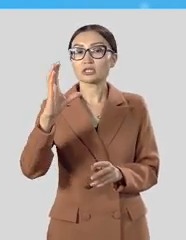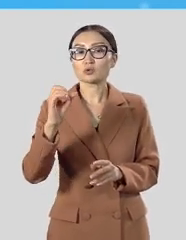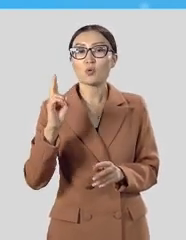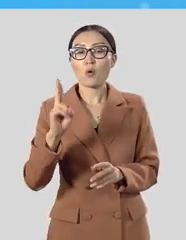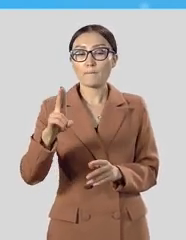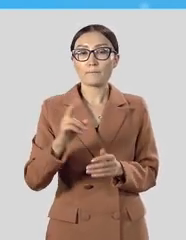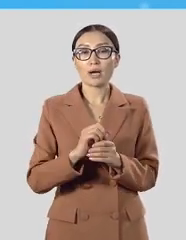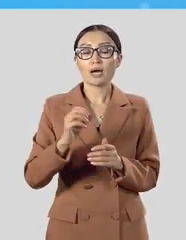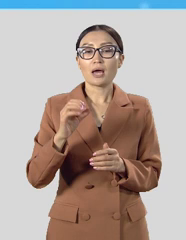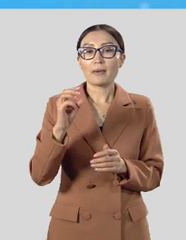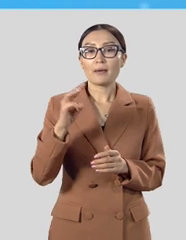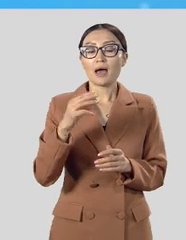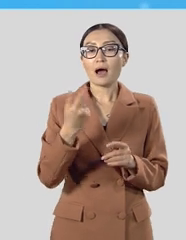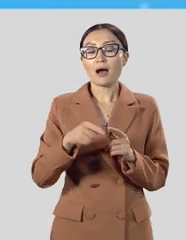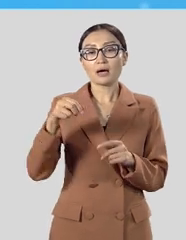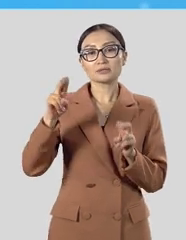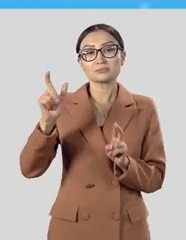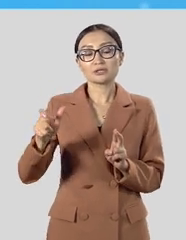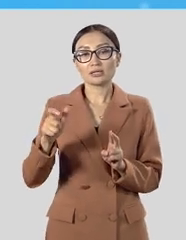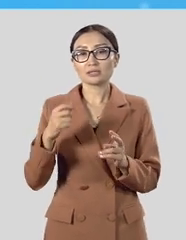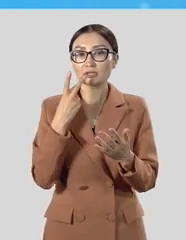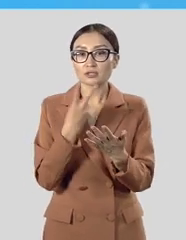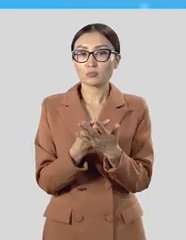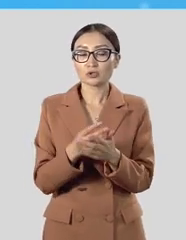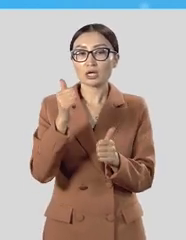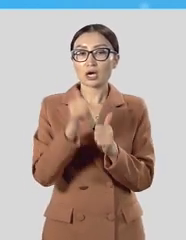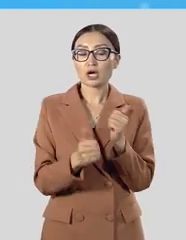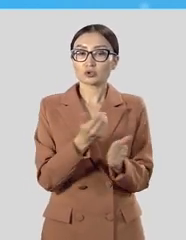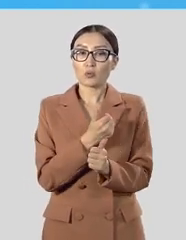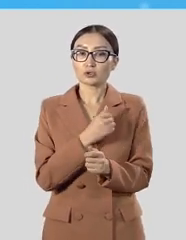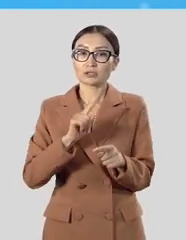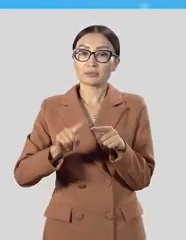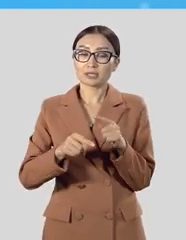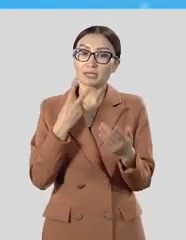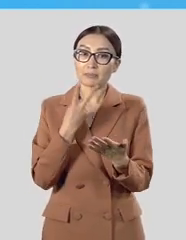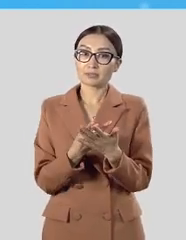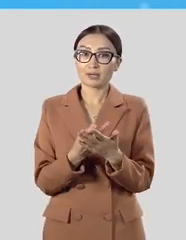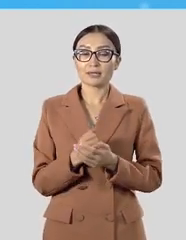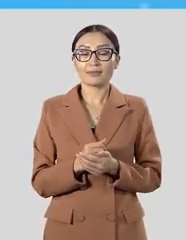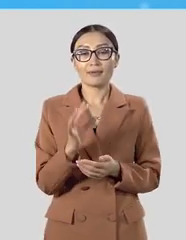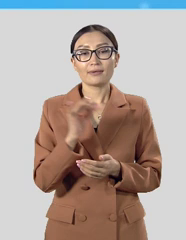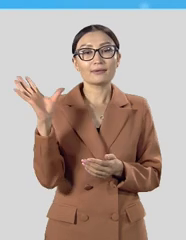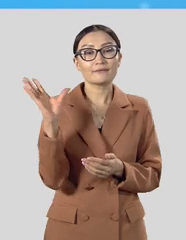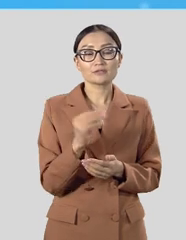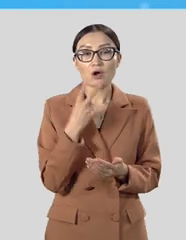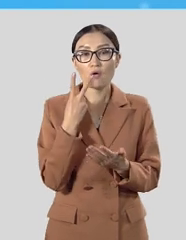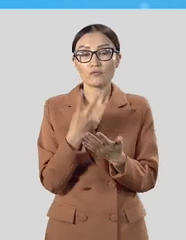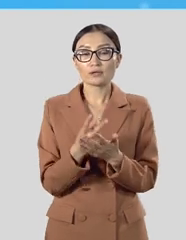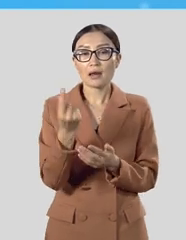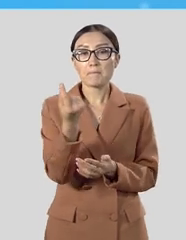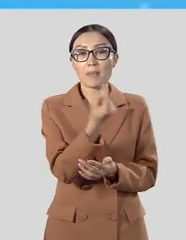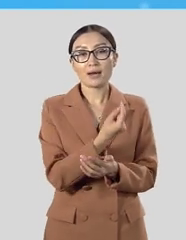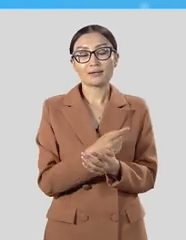стекле микроскопа, а академики толпятся вокруг. Каждому хочется поскорее заглянуть в него. И все увидели